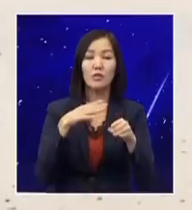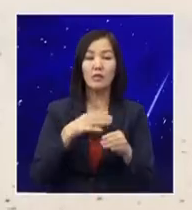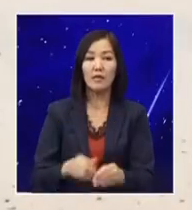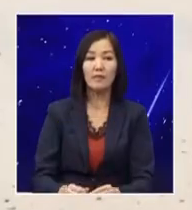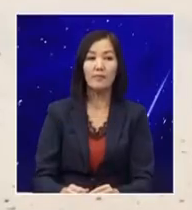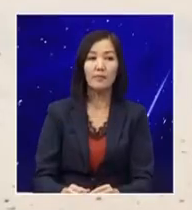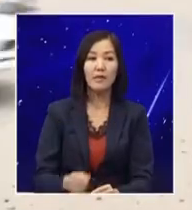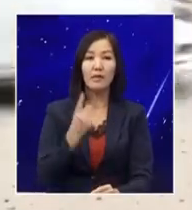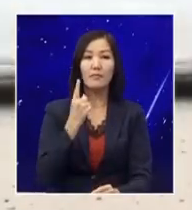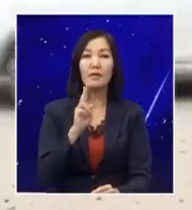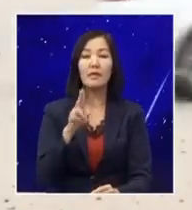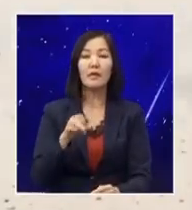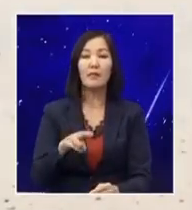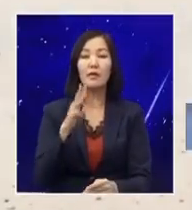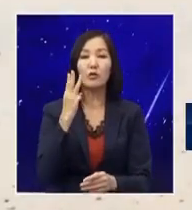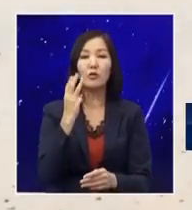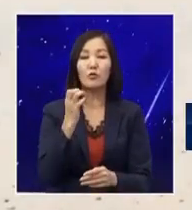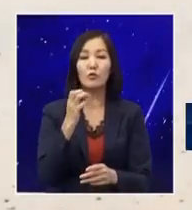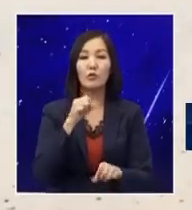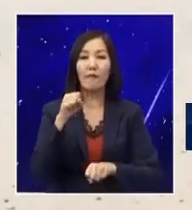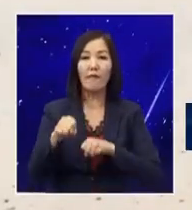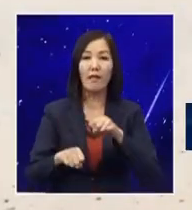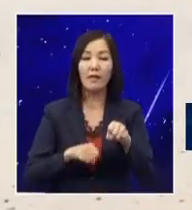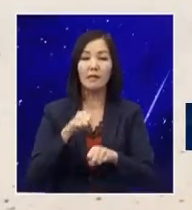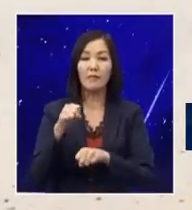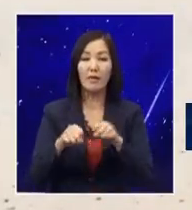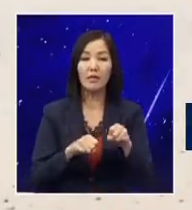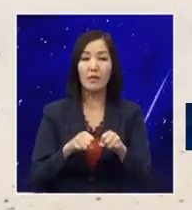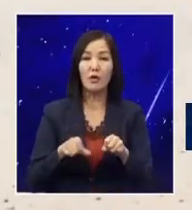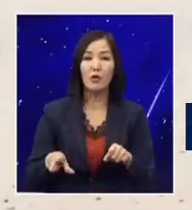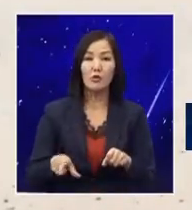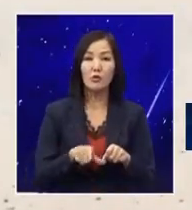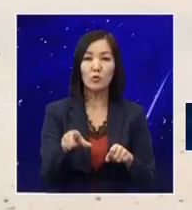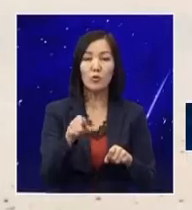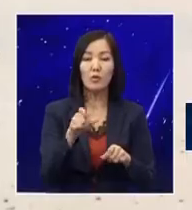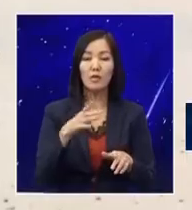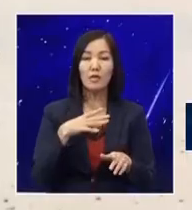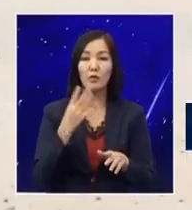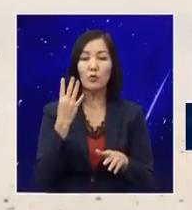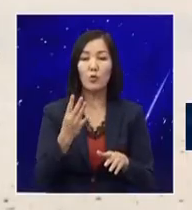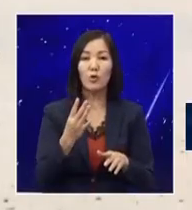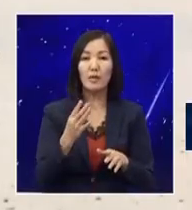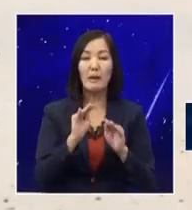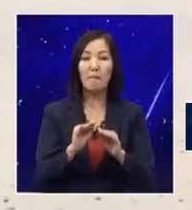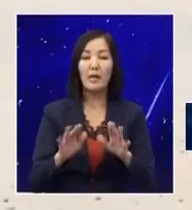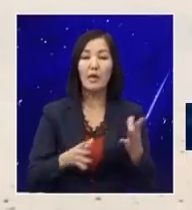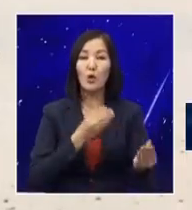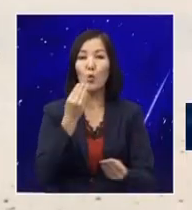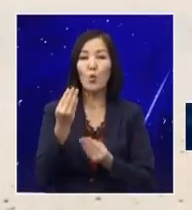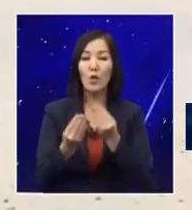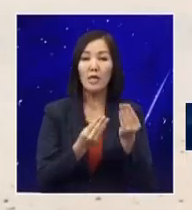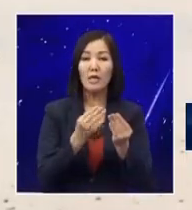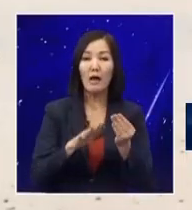1 километр 400 метр велосипед жолағы, одан 4 балалар ойын алаңы,